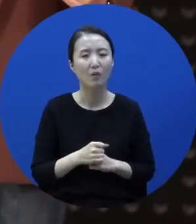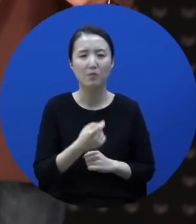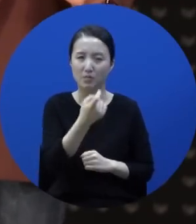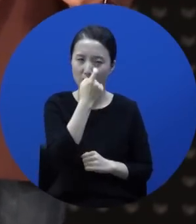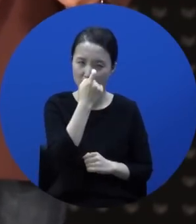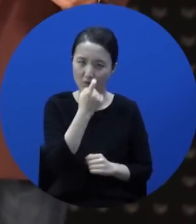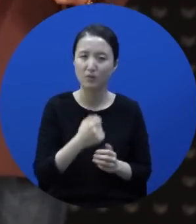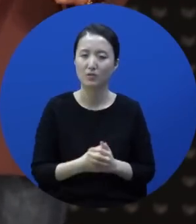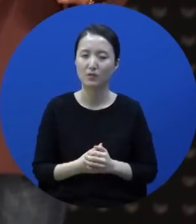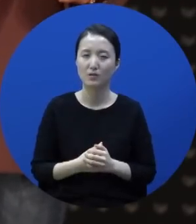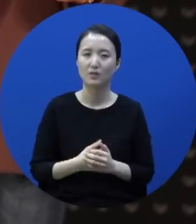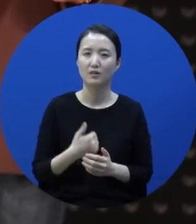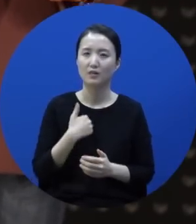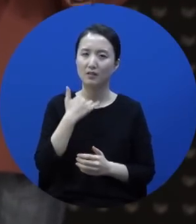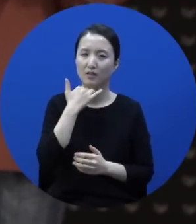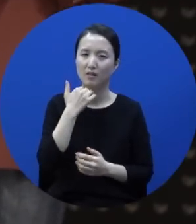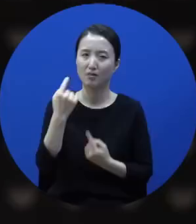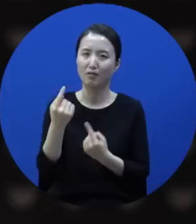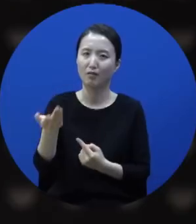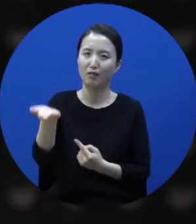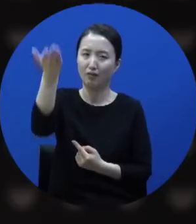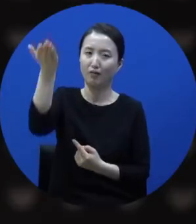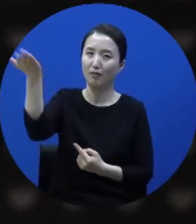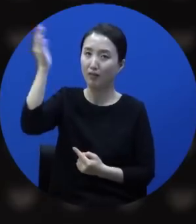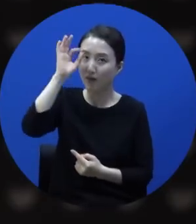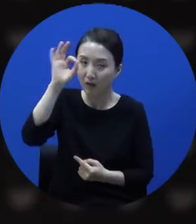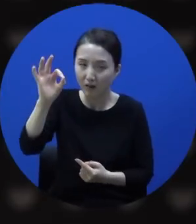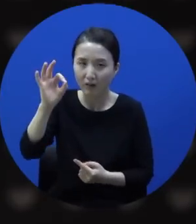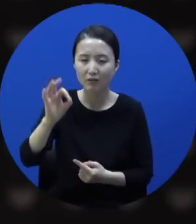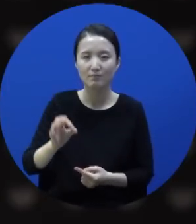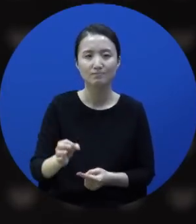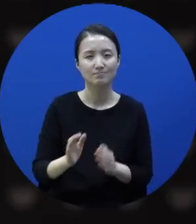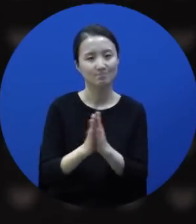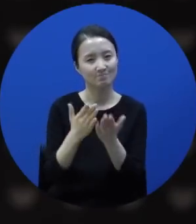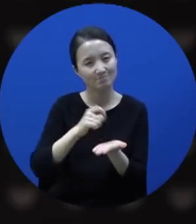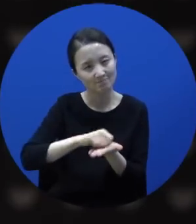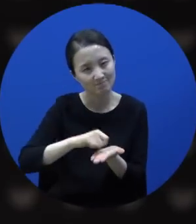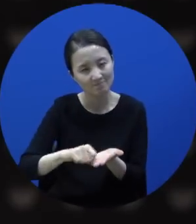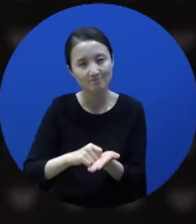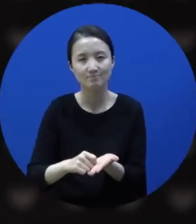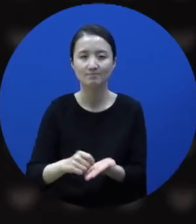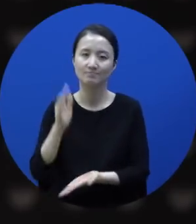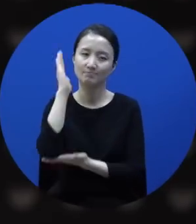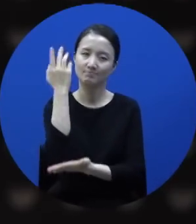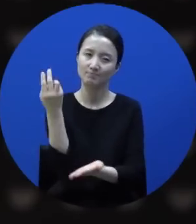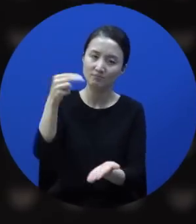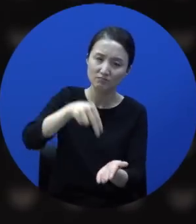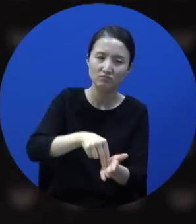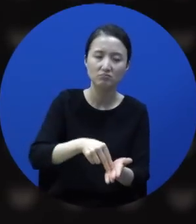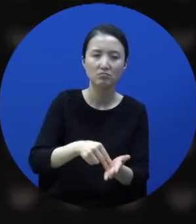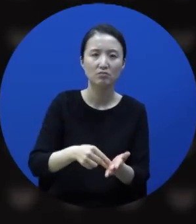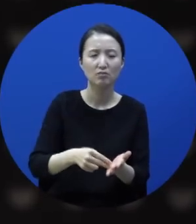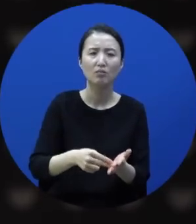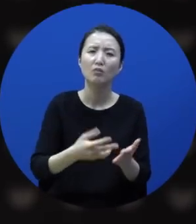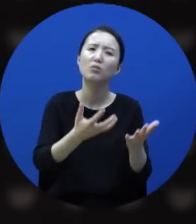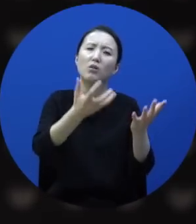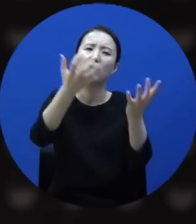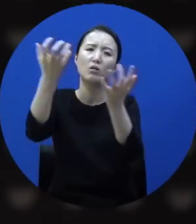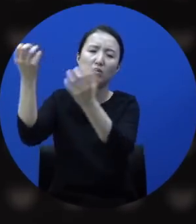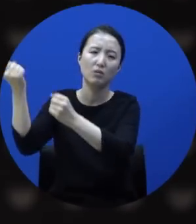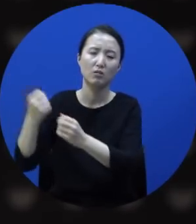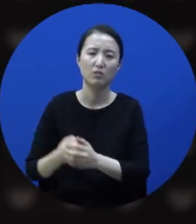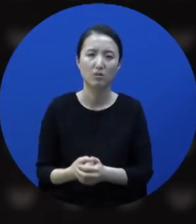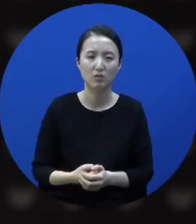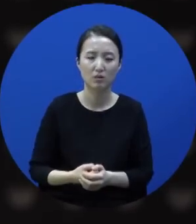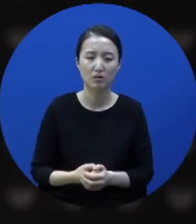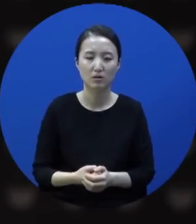책도 쓰고 계시고 네. 그리고 강의로도 진출하시고 정말 많은 것들에 이제 도전을 하고 계시거든요.